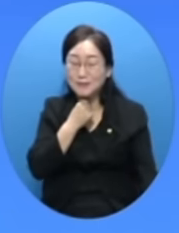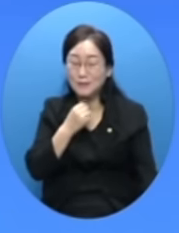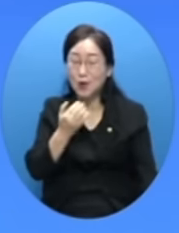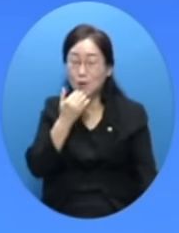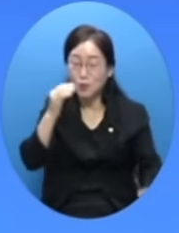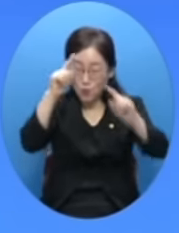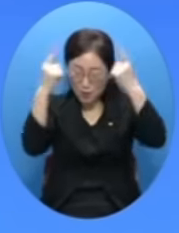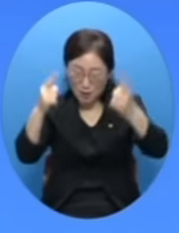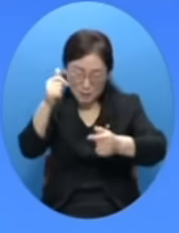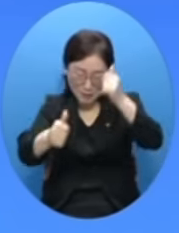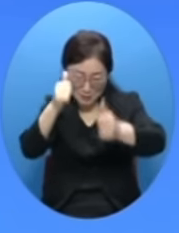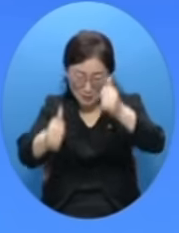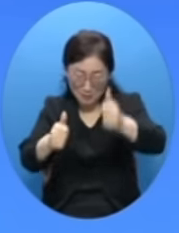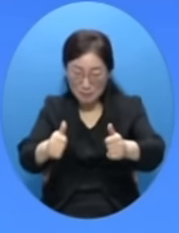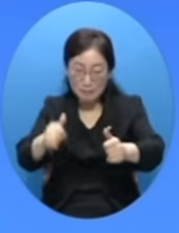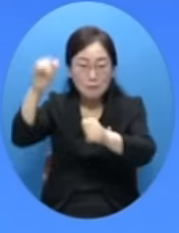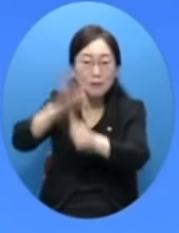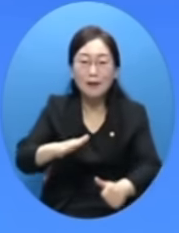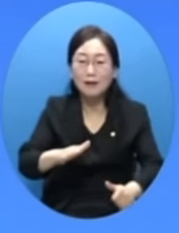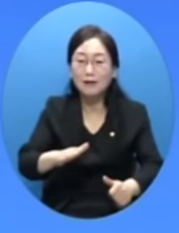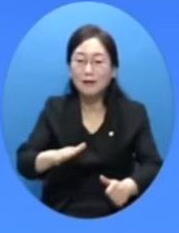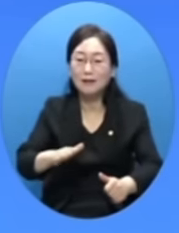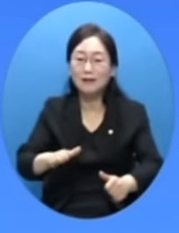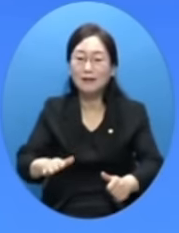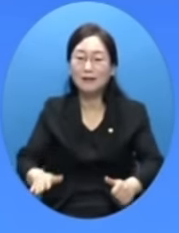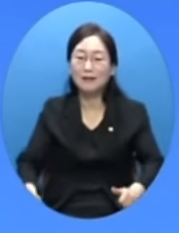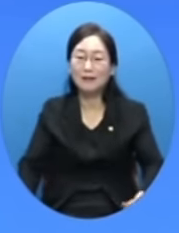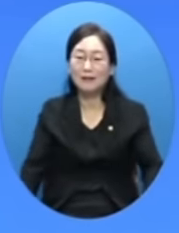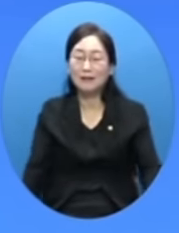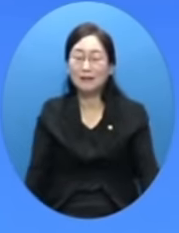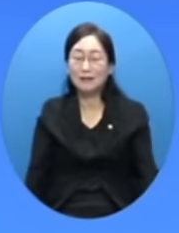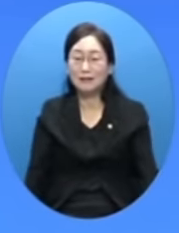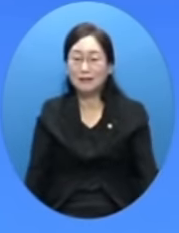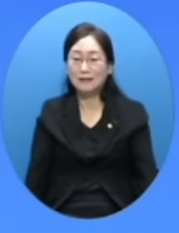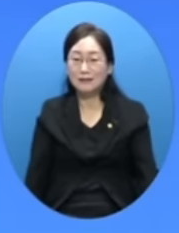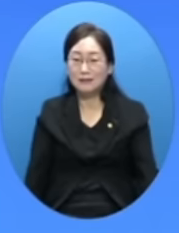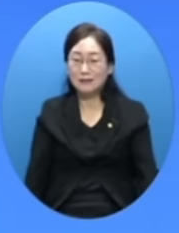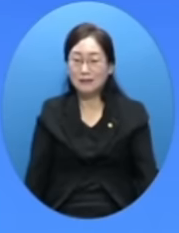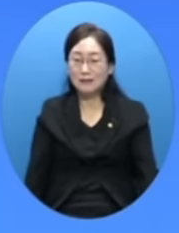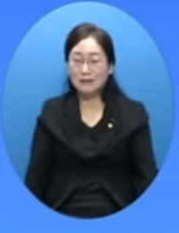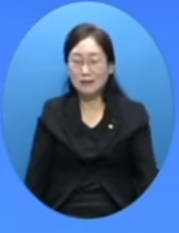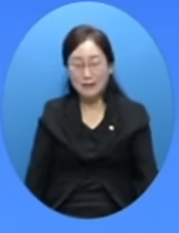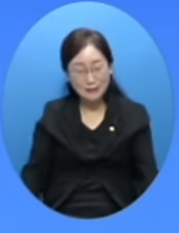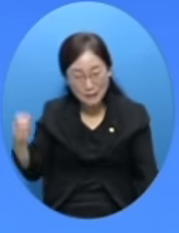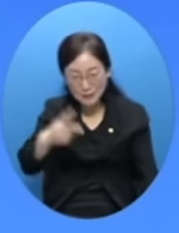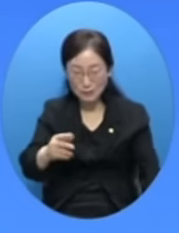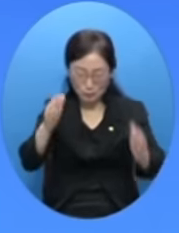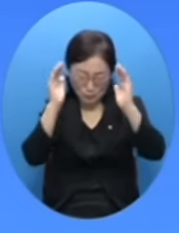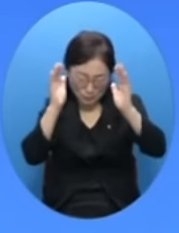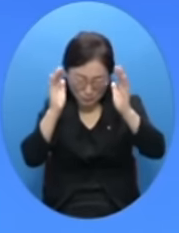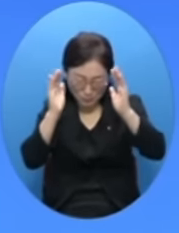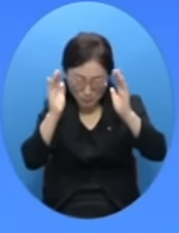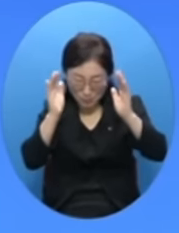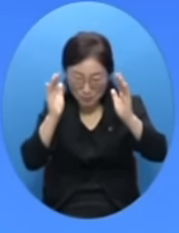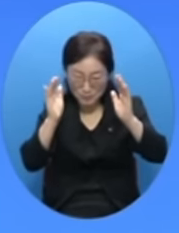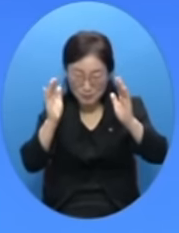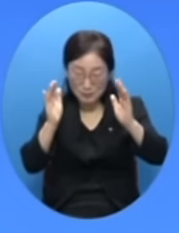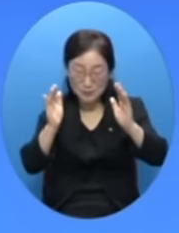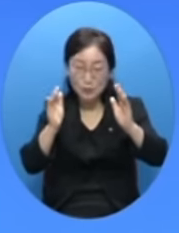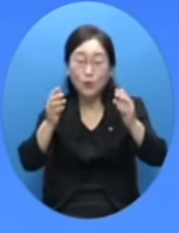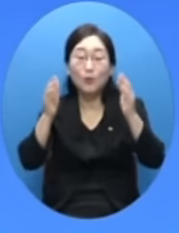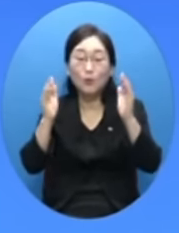서울대학교를 시험 쳤는데 떨어졌어요. 그래서 재수를 하게 됐는데 재설하는